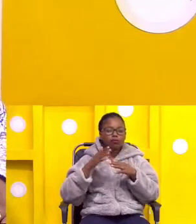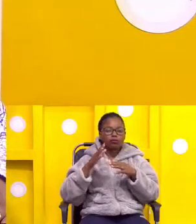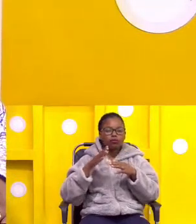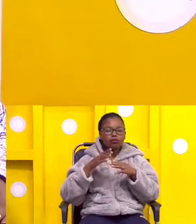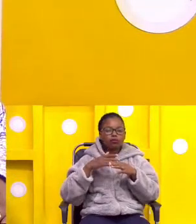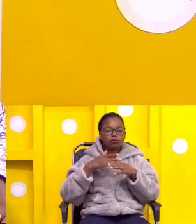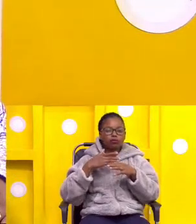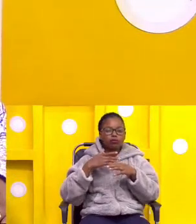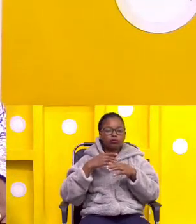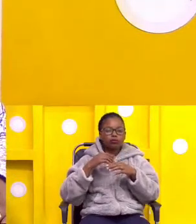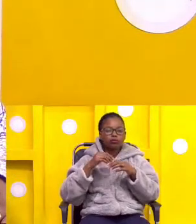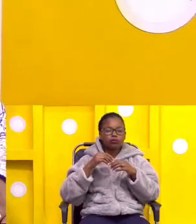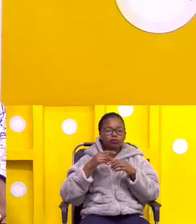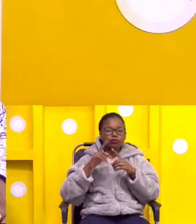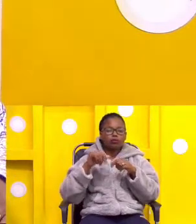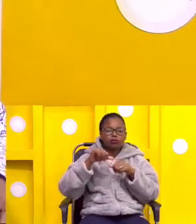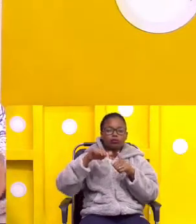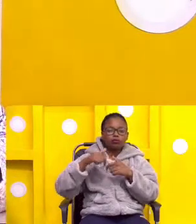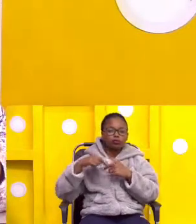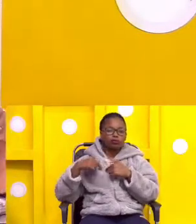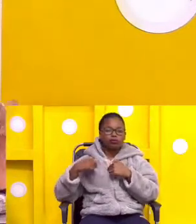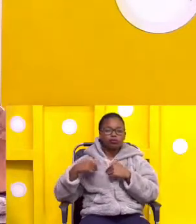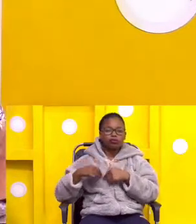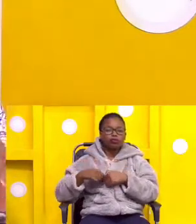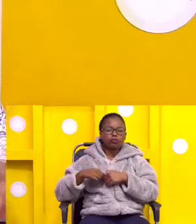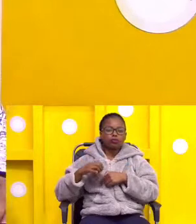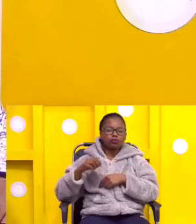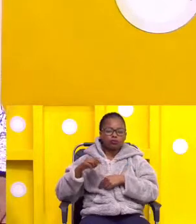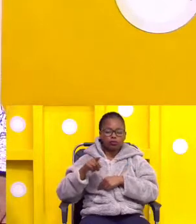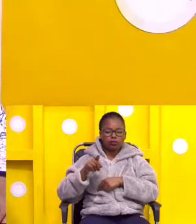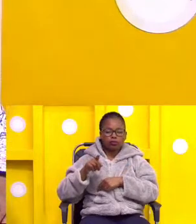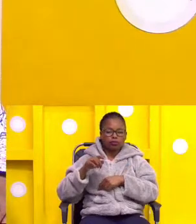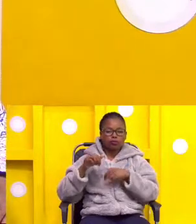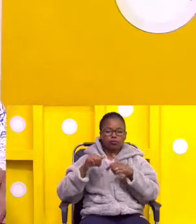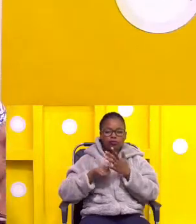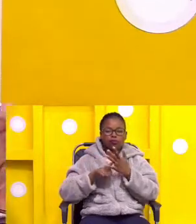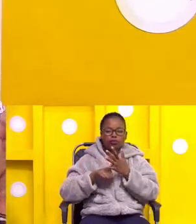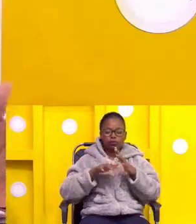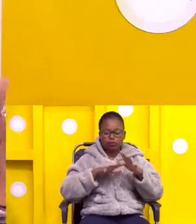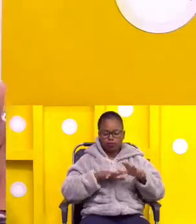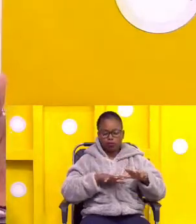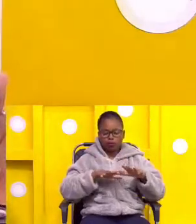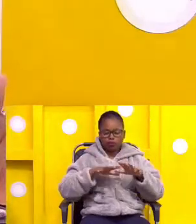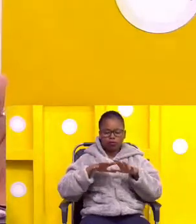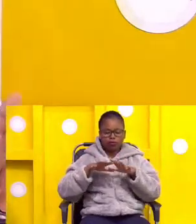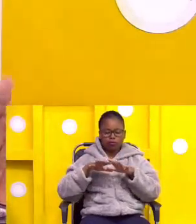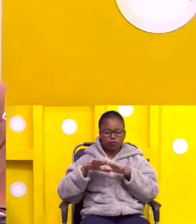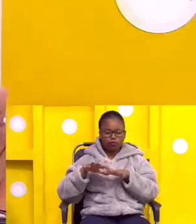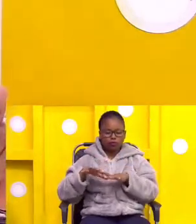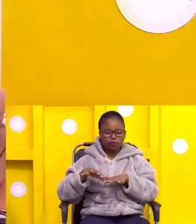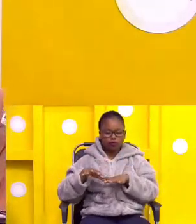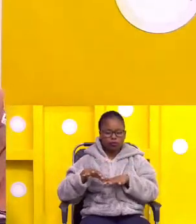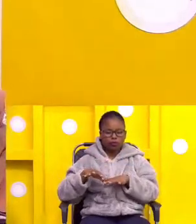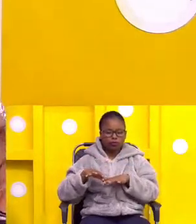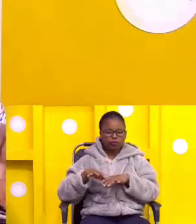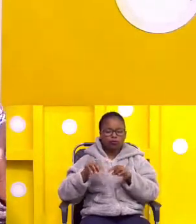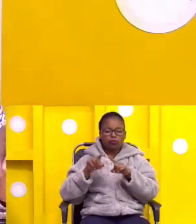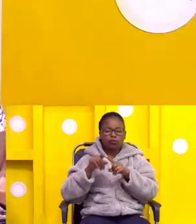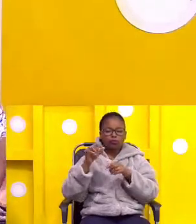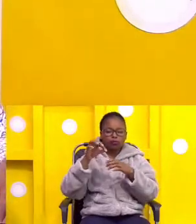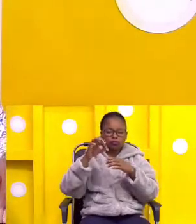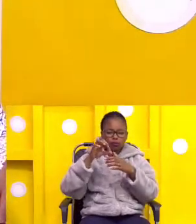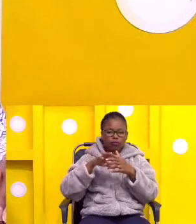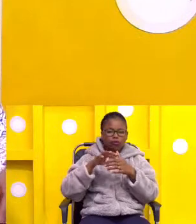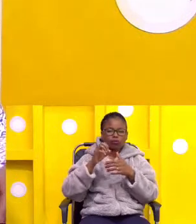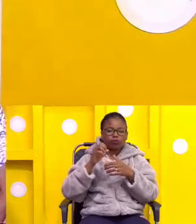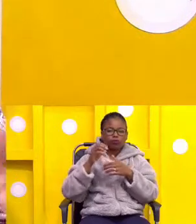makoo makeinira ngoro ciao tondu uria manathinikanio no menyo nawe wiwira-ini kuri uri wi mbegu ya ngai na mbegu